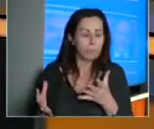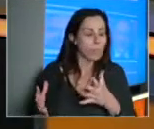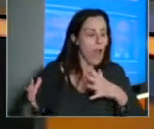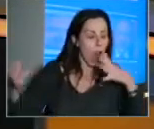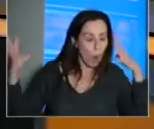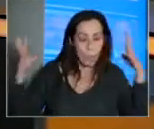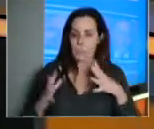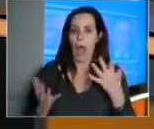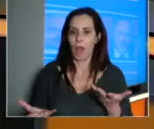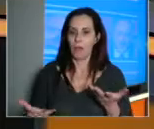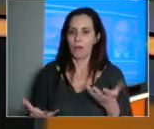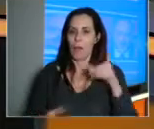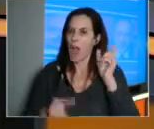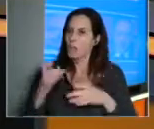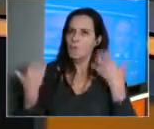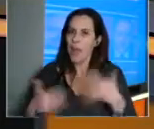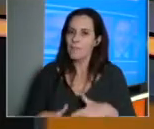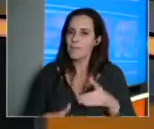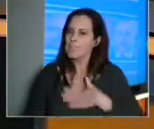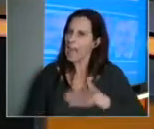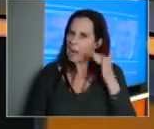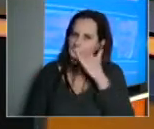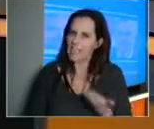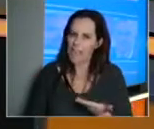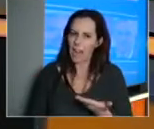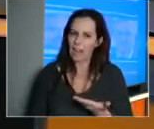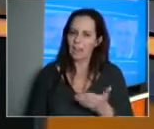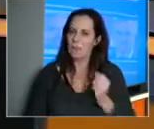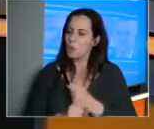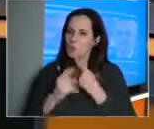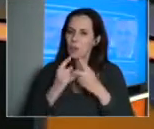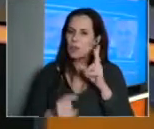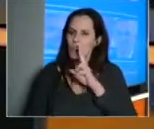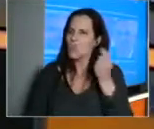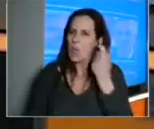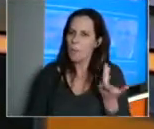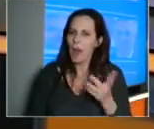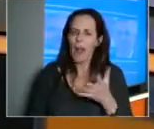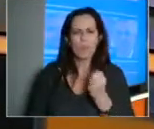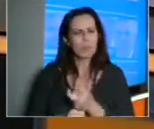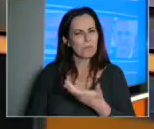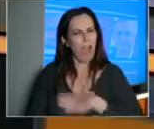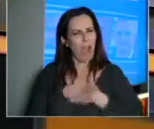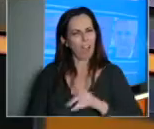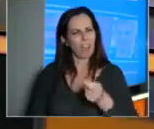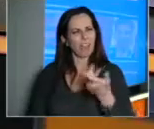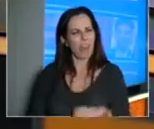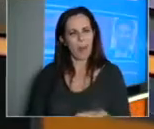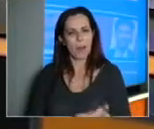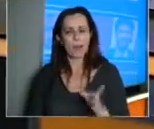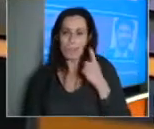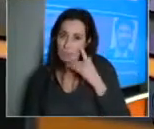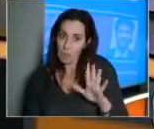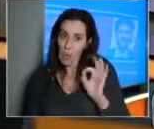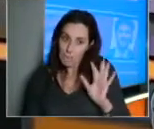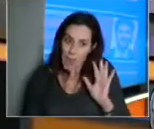אינטנסיבית ותוססת במיוחד. אנשים גמורים עדיין, זה חג פסח. אם לא עושים מסע ומתן בשישי ושבת, למה עושים מסע ומתן בחול המועד? אז תראי, קודם